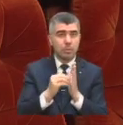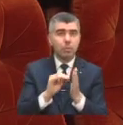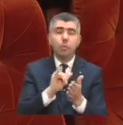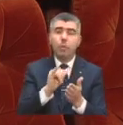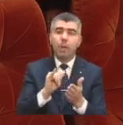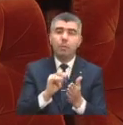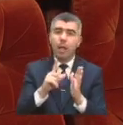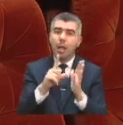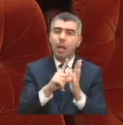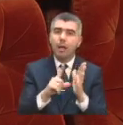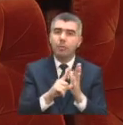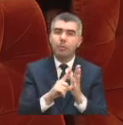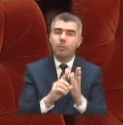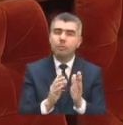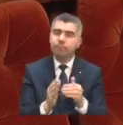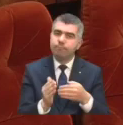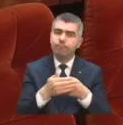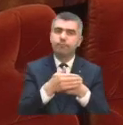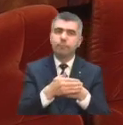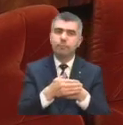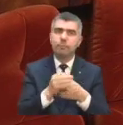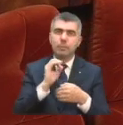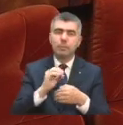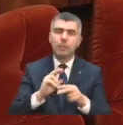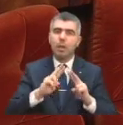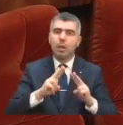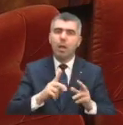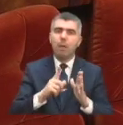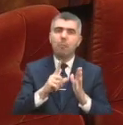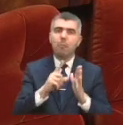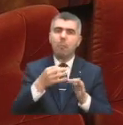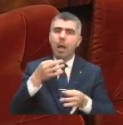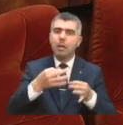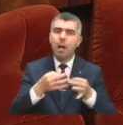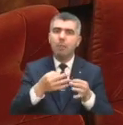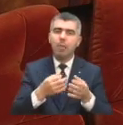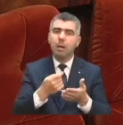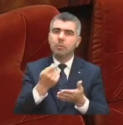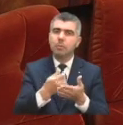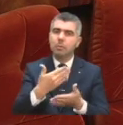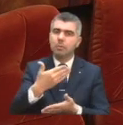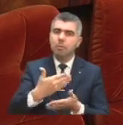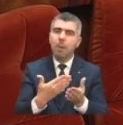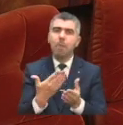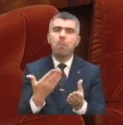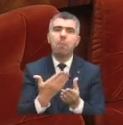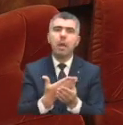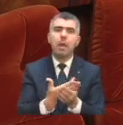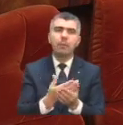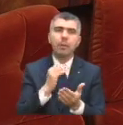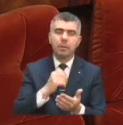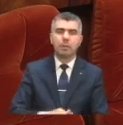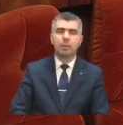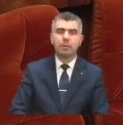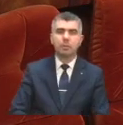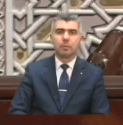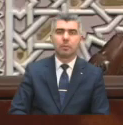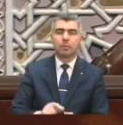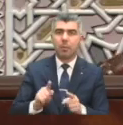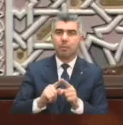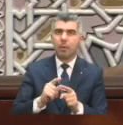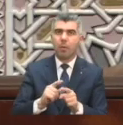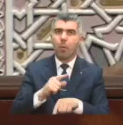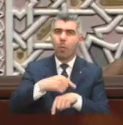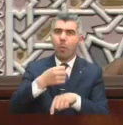القانون باش يبقى مستوره حياه ديال الناس. يمكن يدير حكم ويخلي المحضر في الملف. علاش غادي تهز عقد الطلاق؟ انتهى التوقيت سيد